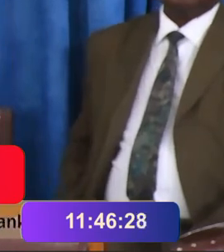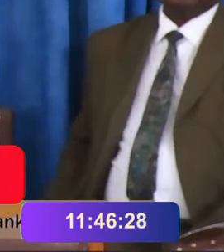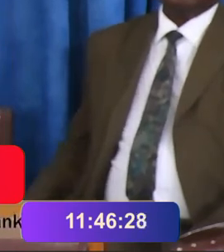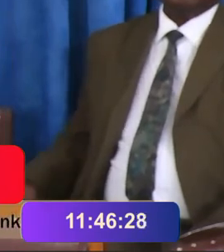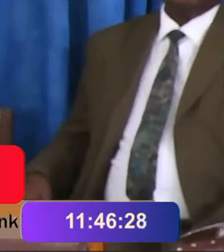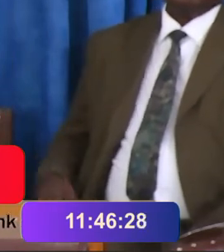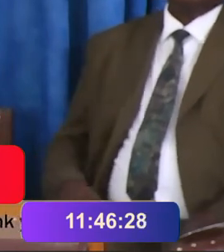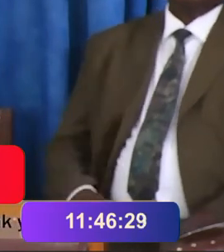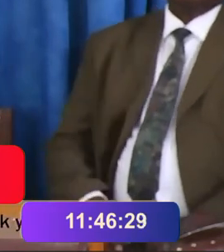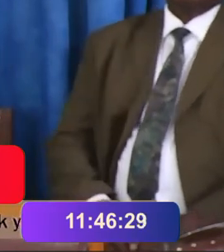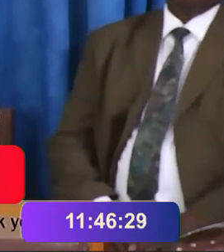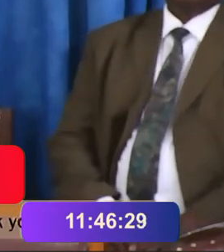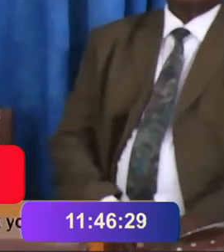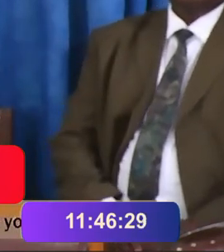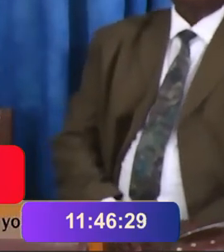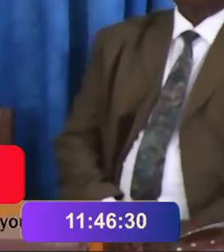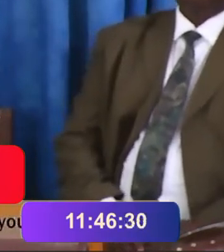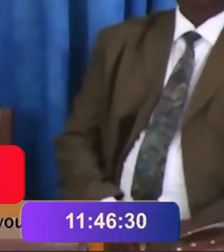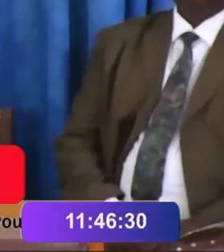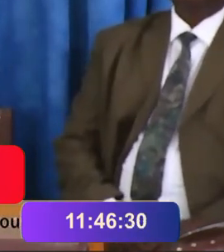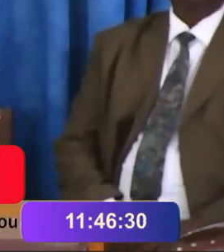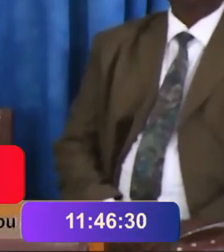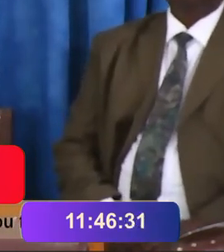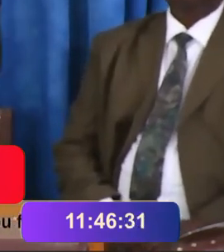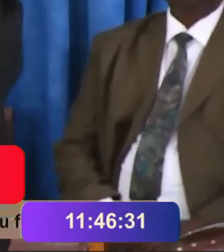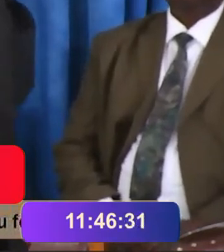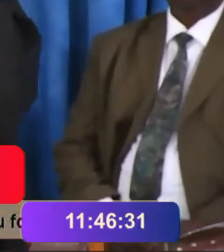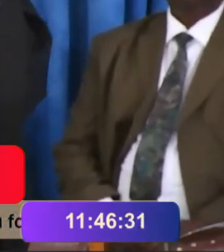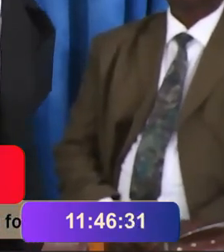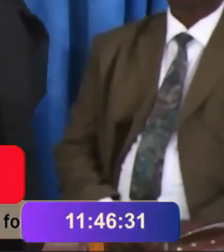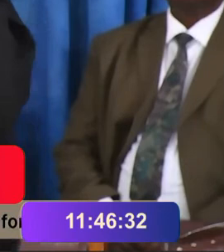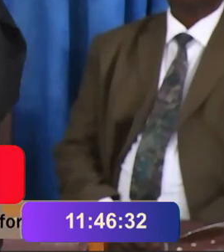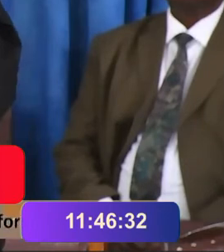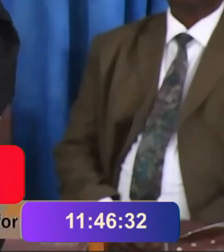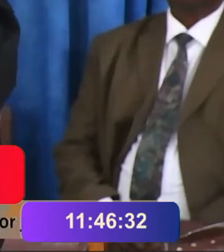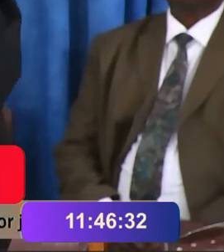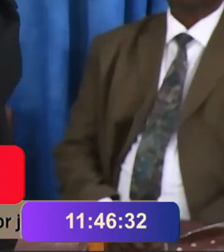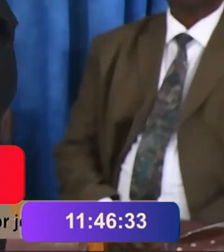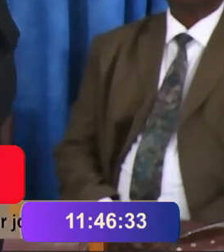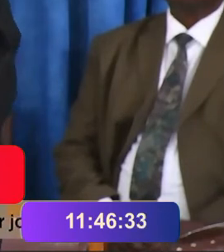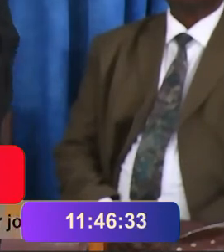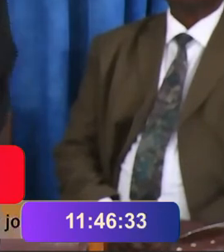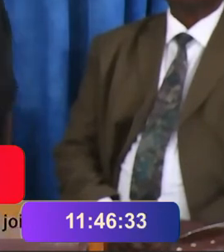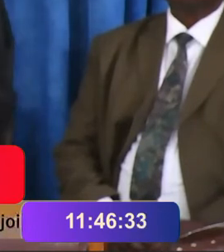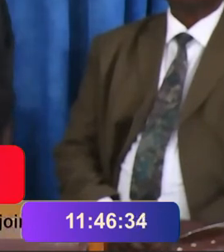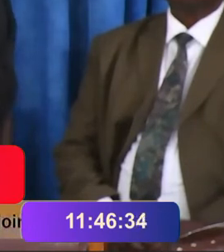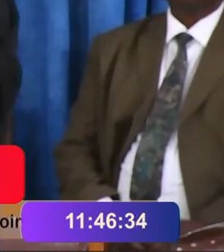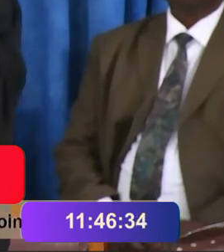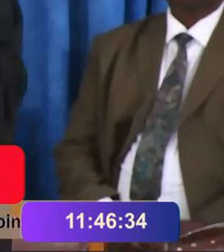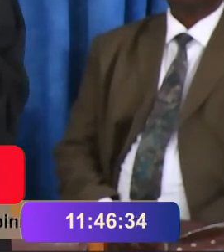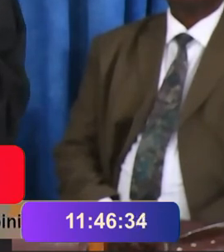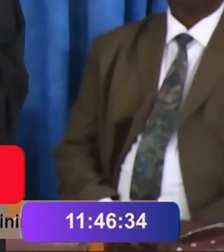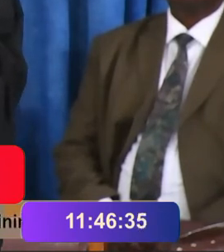ama wakati mikate ilikuwa multiplied. Miujiza mingine inafanyika wakati